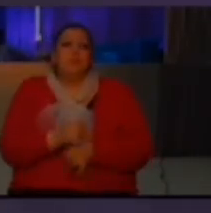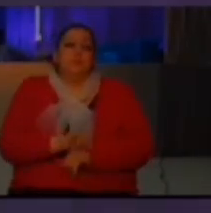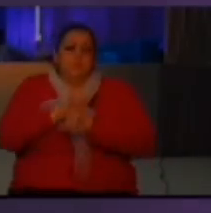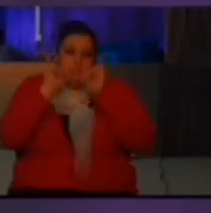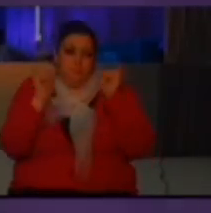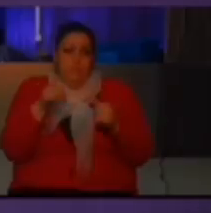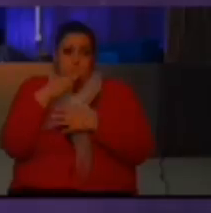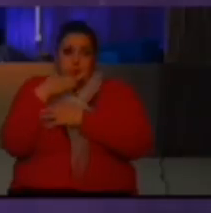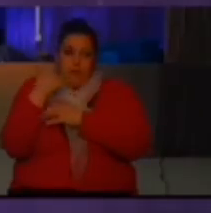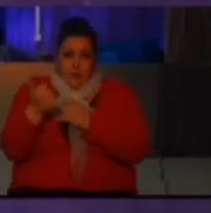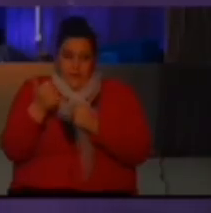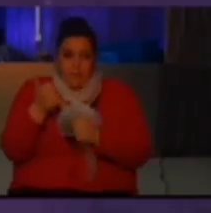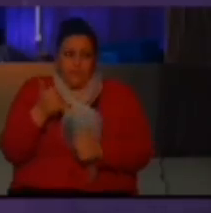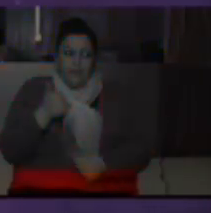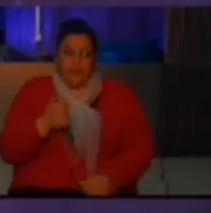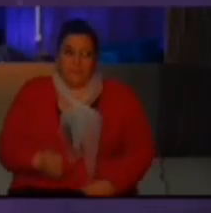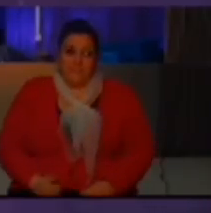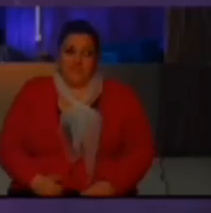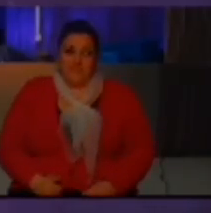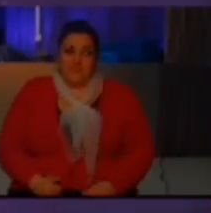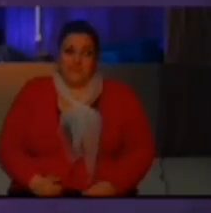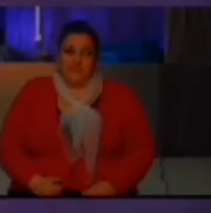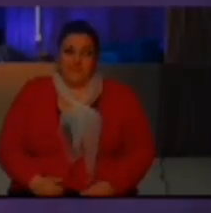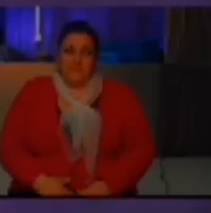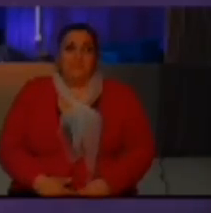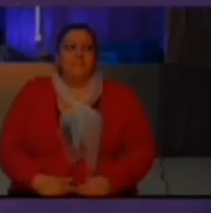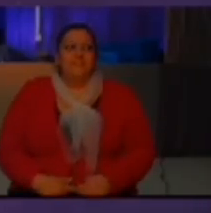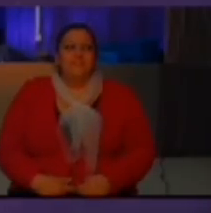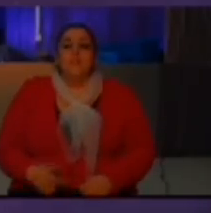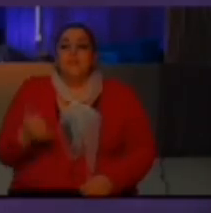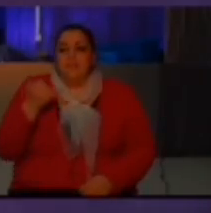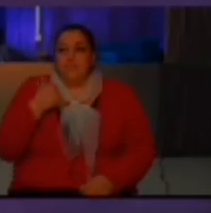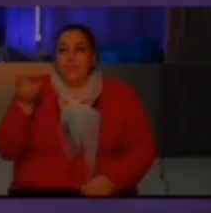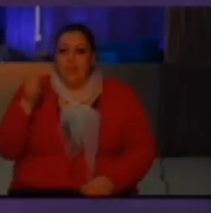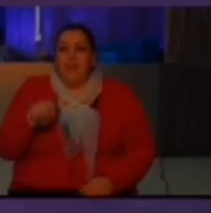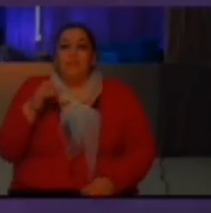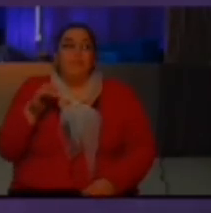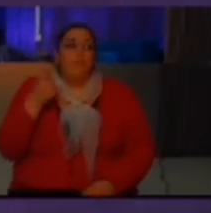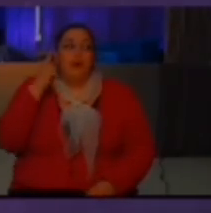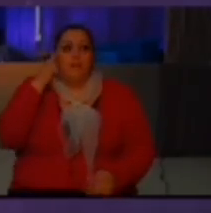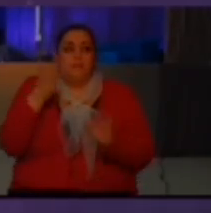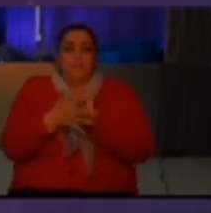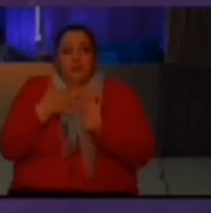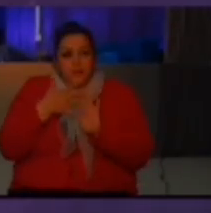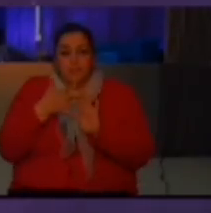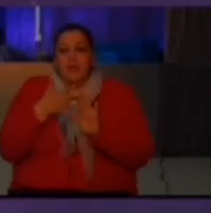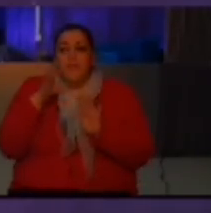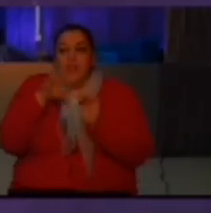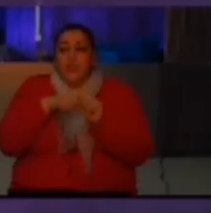է, բայց եկանք մի կետի հասանք, ու հասկացանք, մենք ոչ մի բան